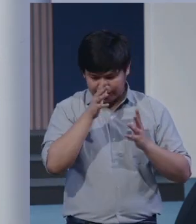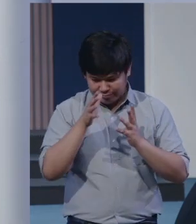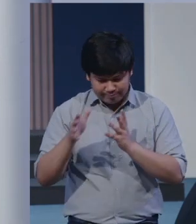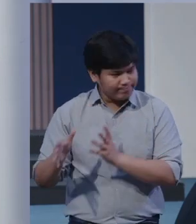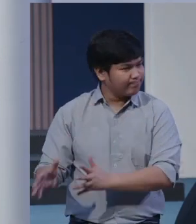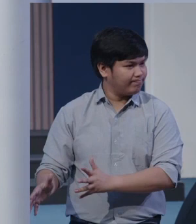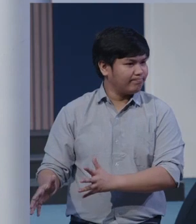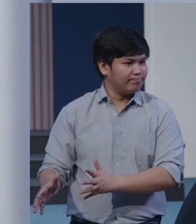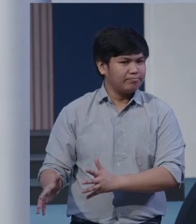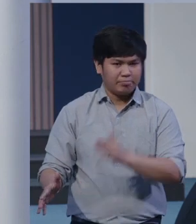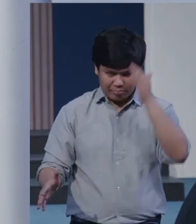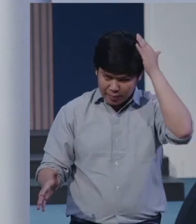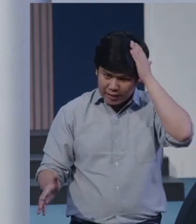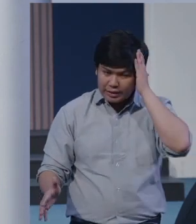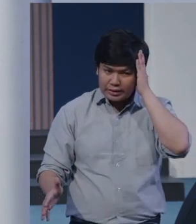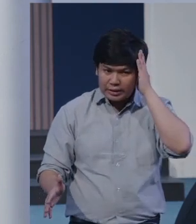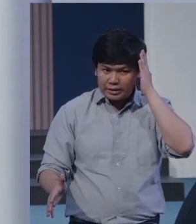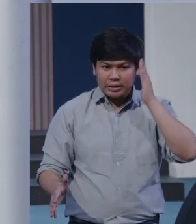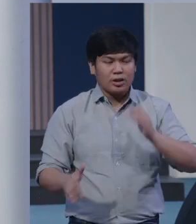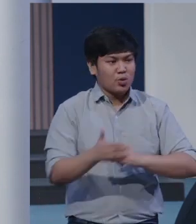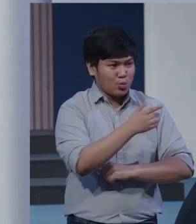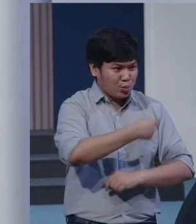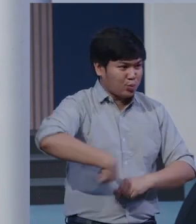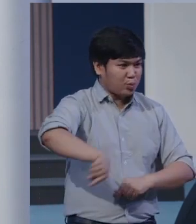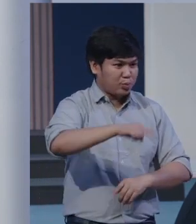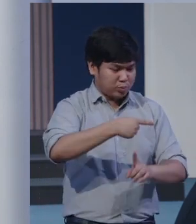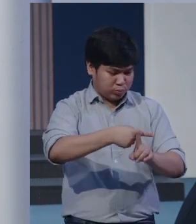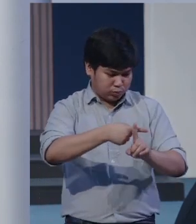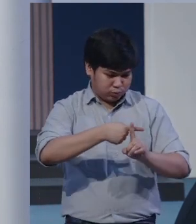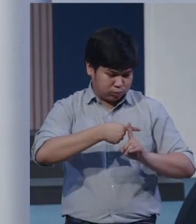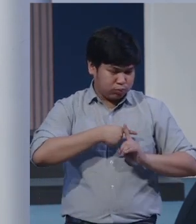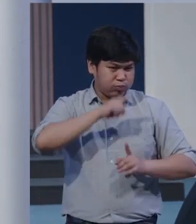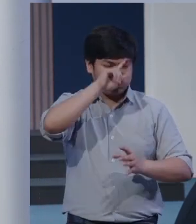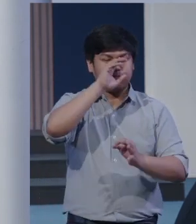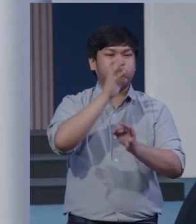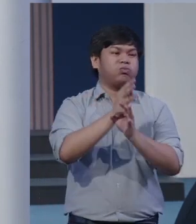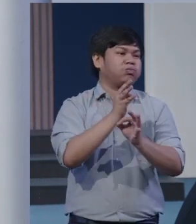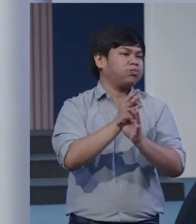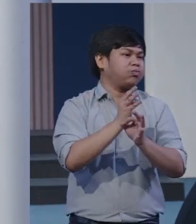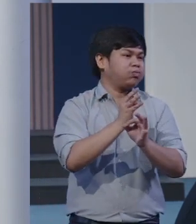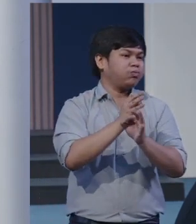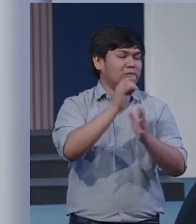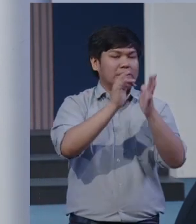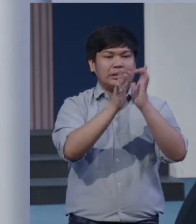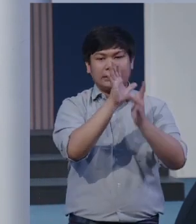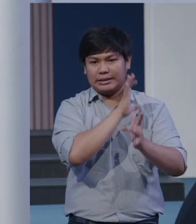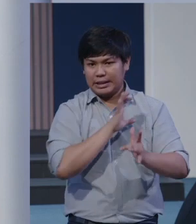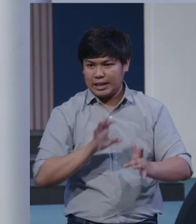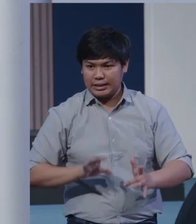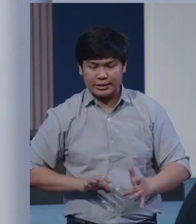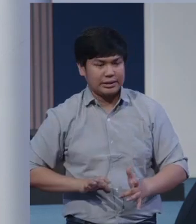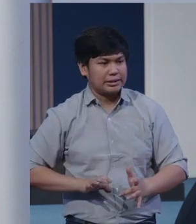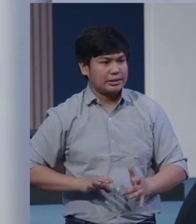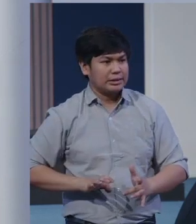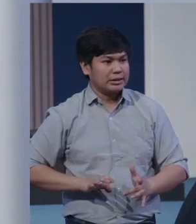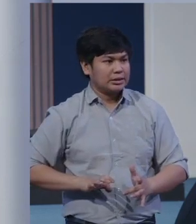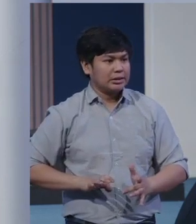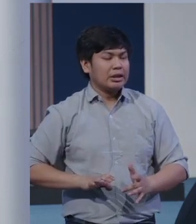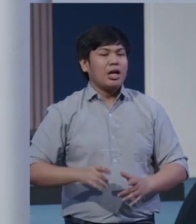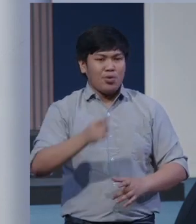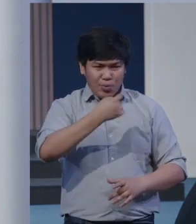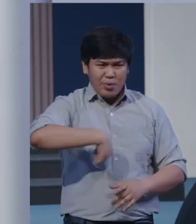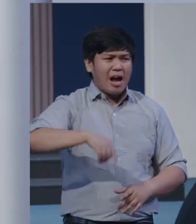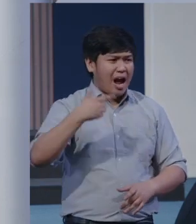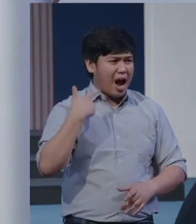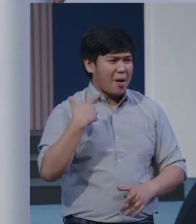baptism you were also raised with him through faith in in the powerful working of God who raised him from the dead meron na tayong